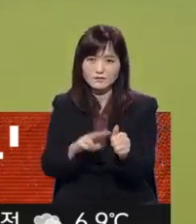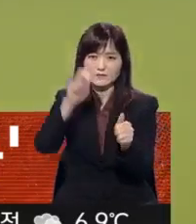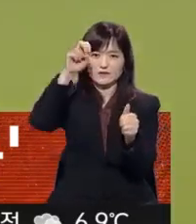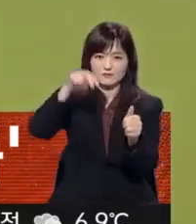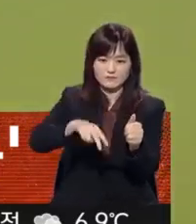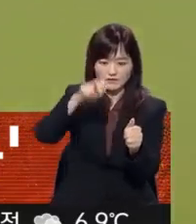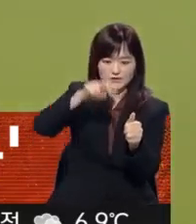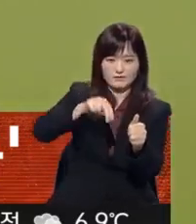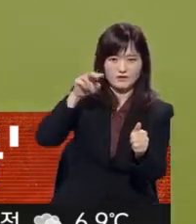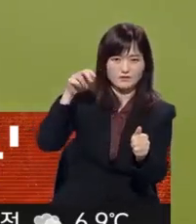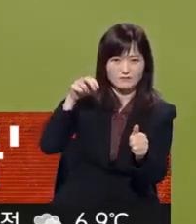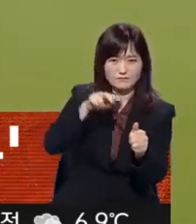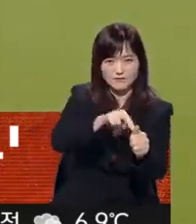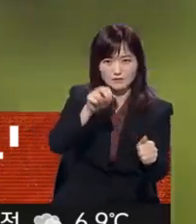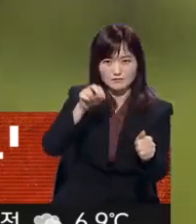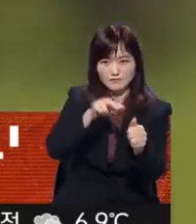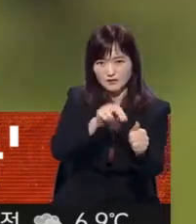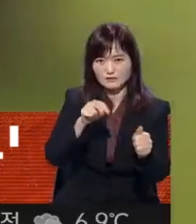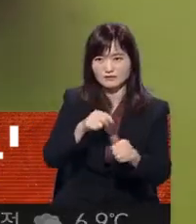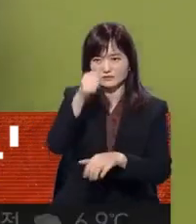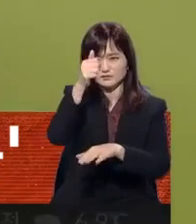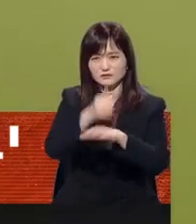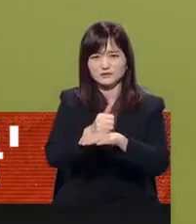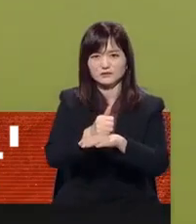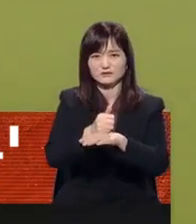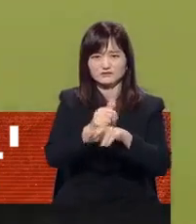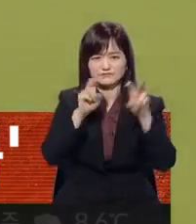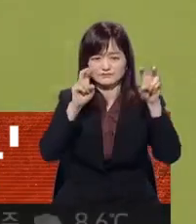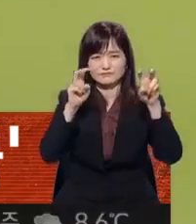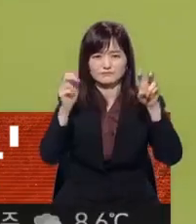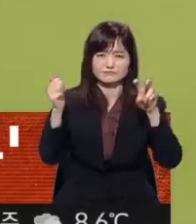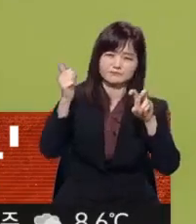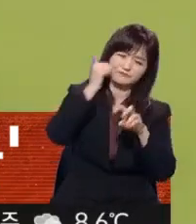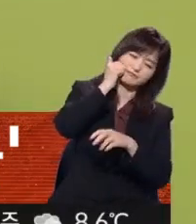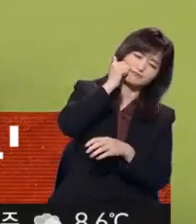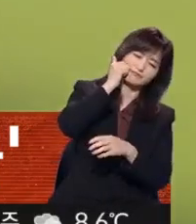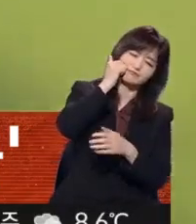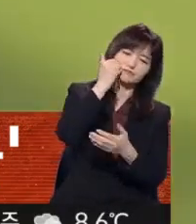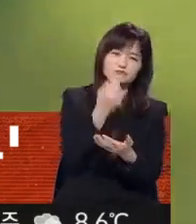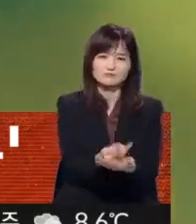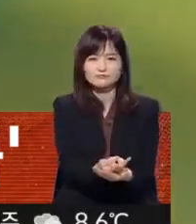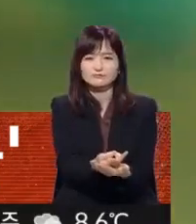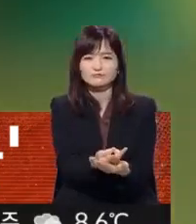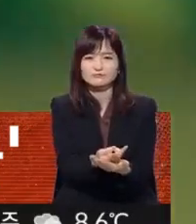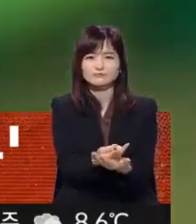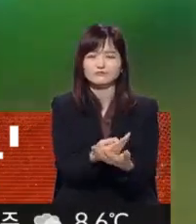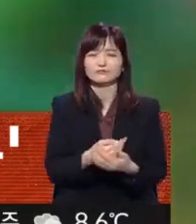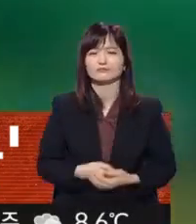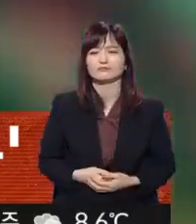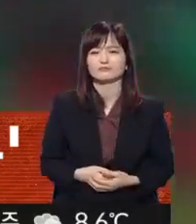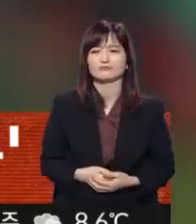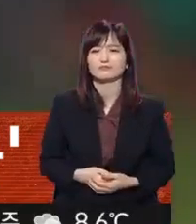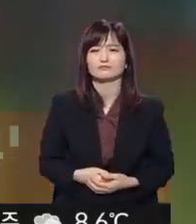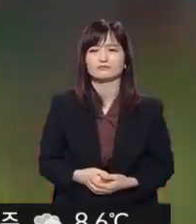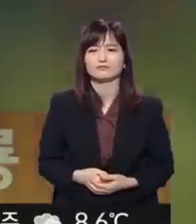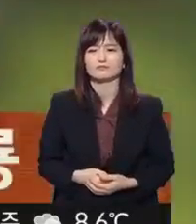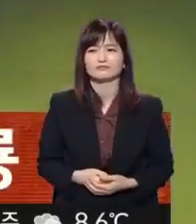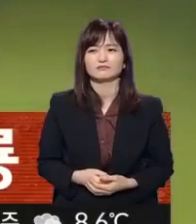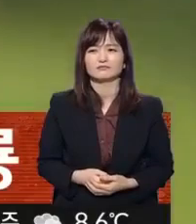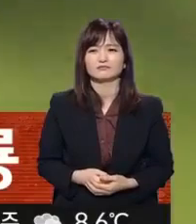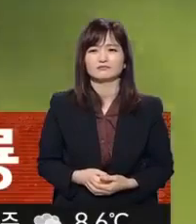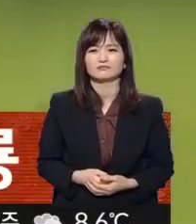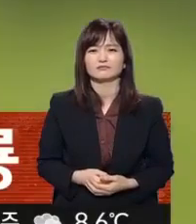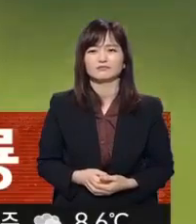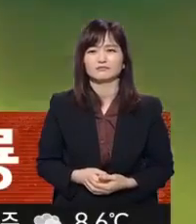공룡에게 몸통 박치기를 하는 모습입니다. 결국 공룡의 K-옆에 바닥에 철퍼덕 주저앉고 맙니다. 주저앉았습니다.